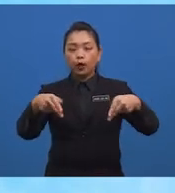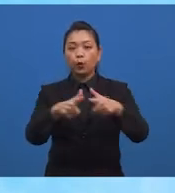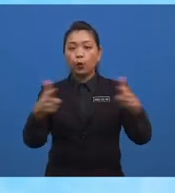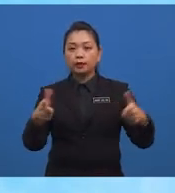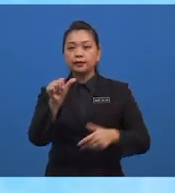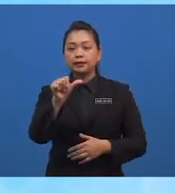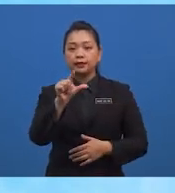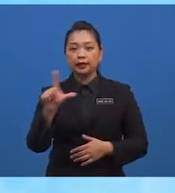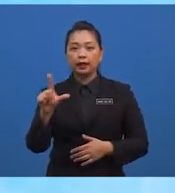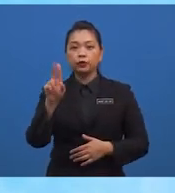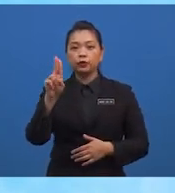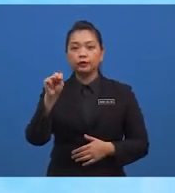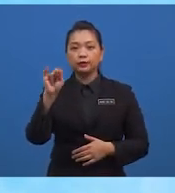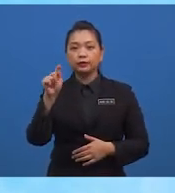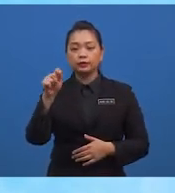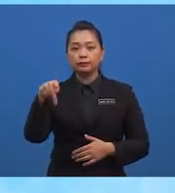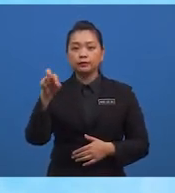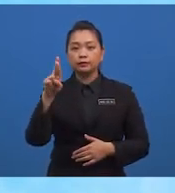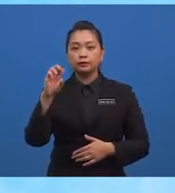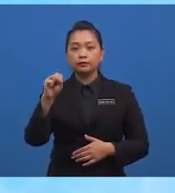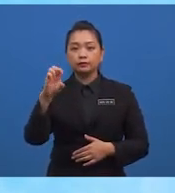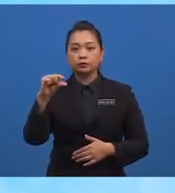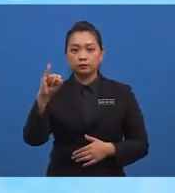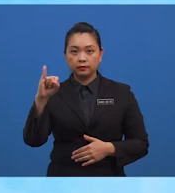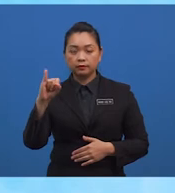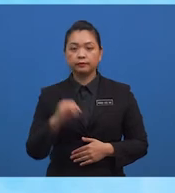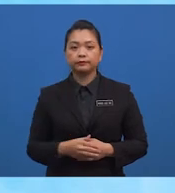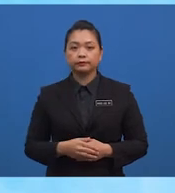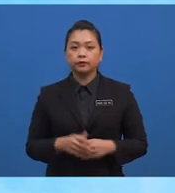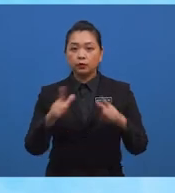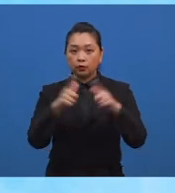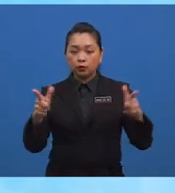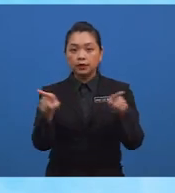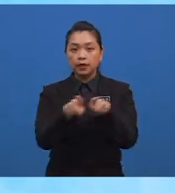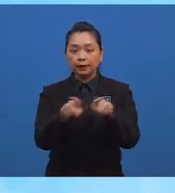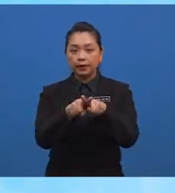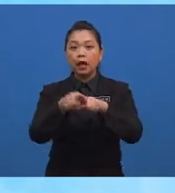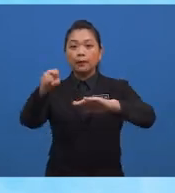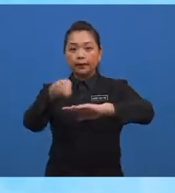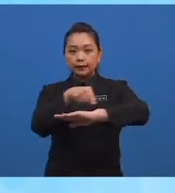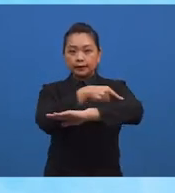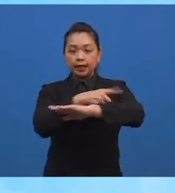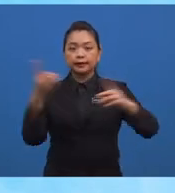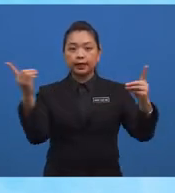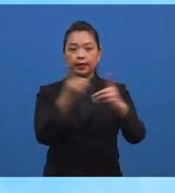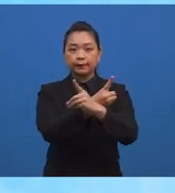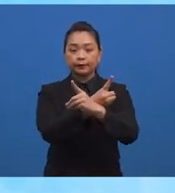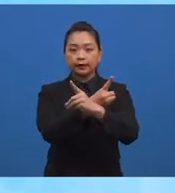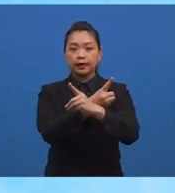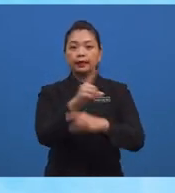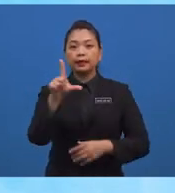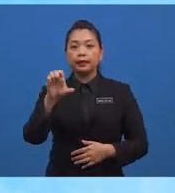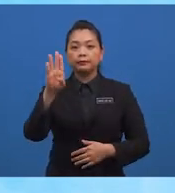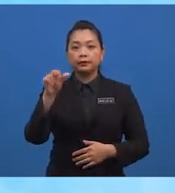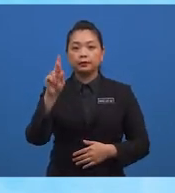luas ialah unit persegi. Luas bersamaan dengan panjang